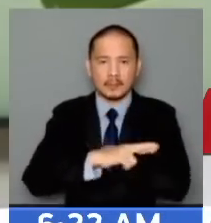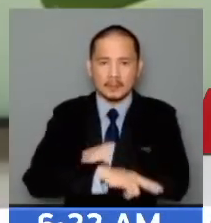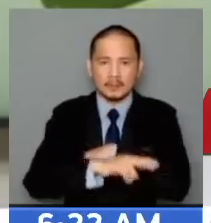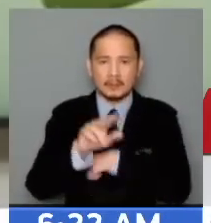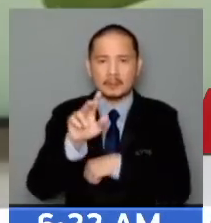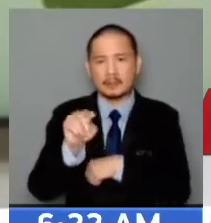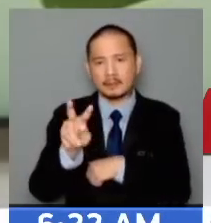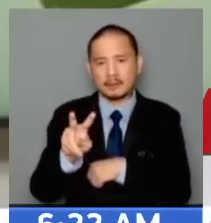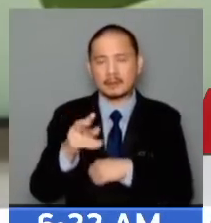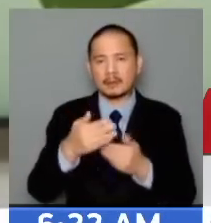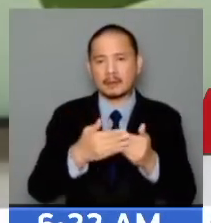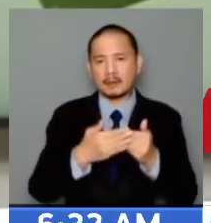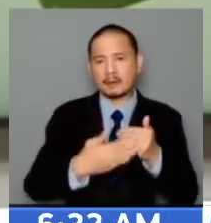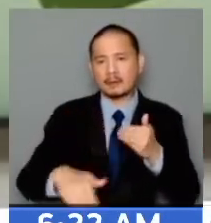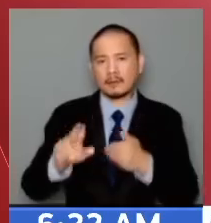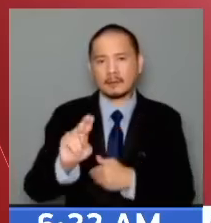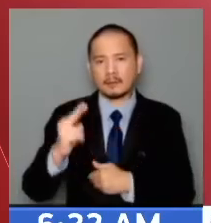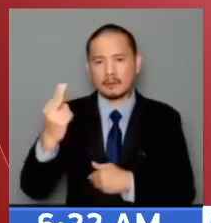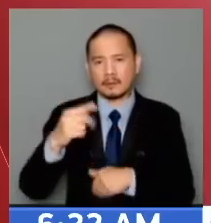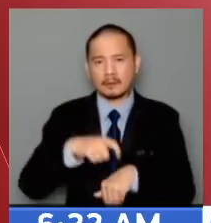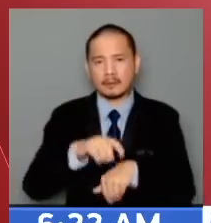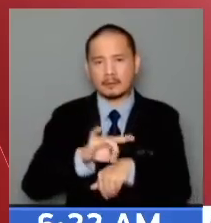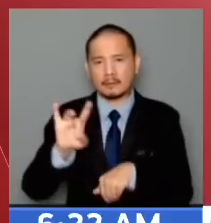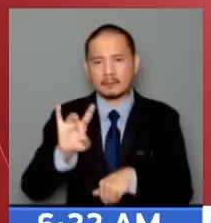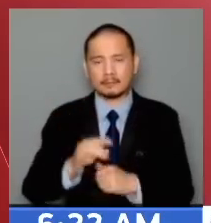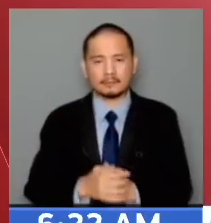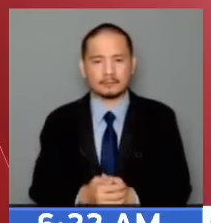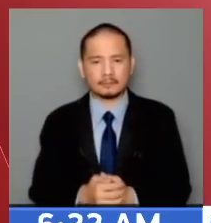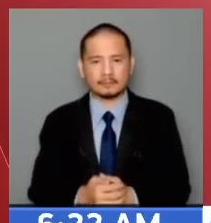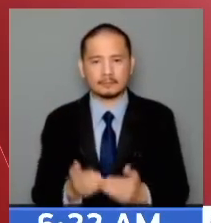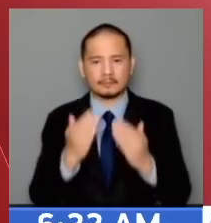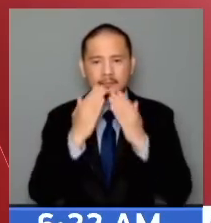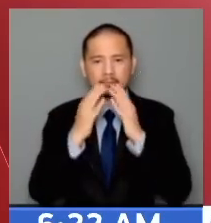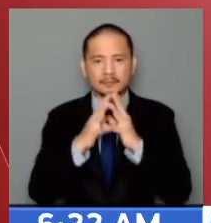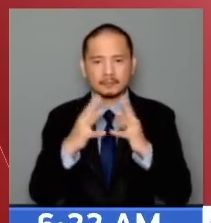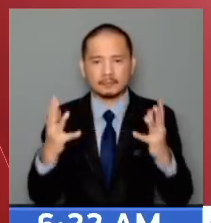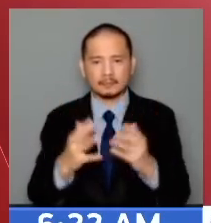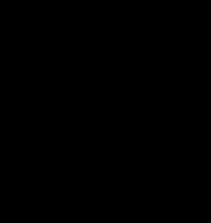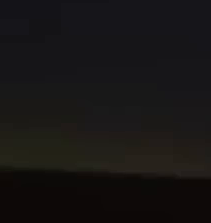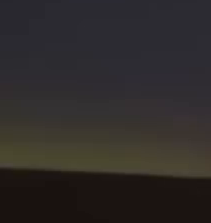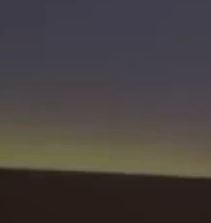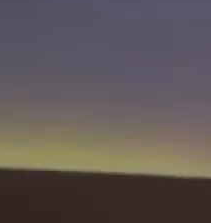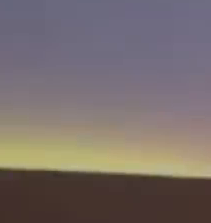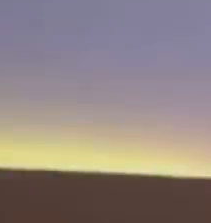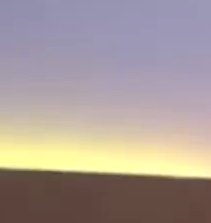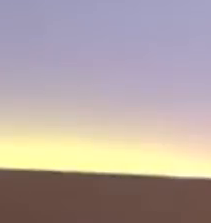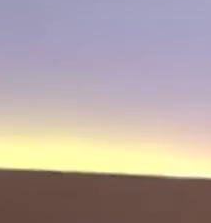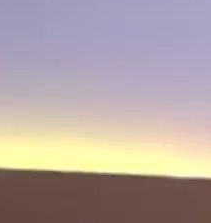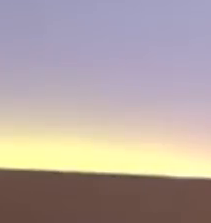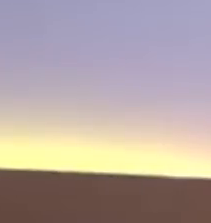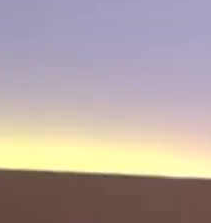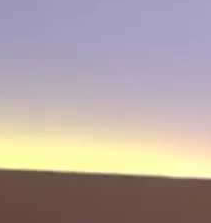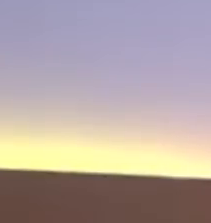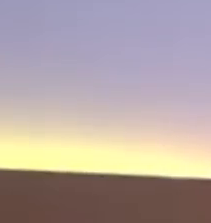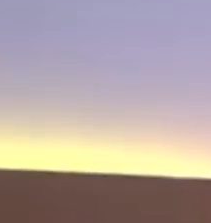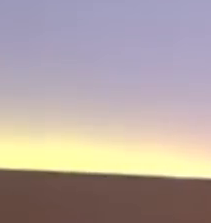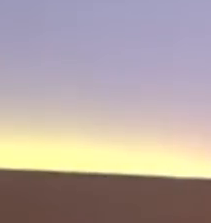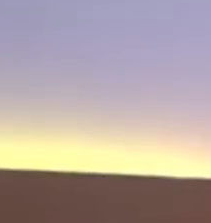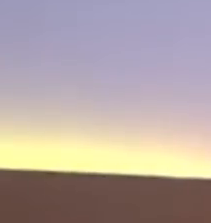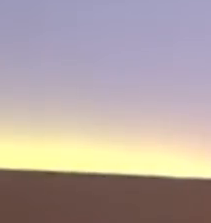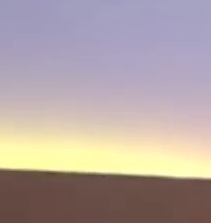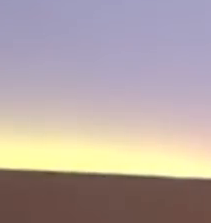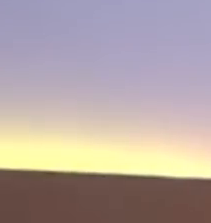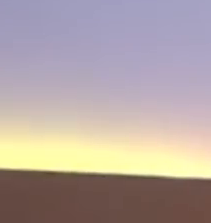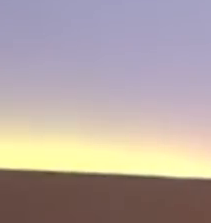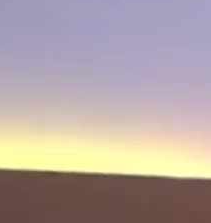pagkatapos ng unang hirit. Ivan? Maraming salamat, Nico Sereno. Kapuso, mauna ka sa mga balita. Panoorin ang